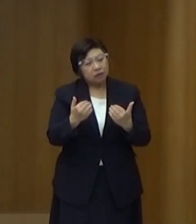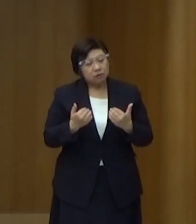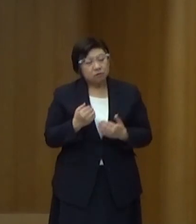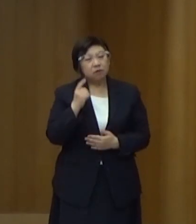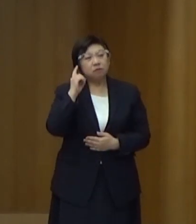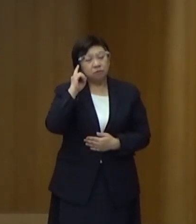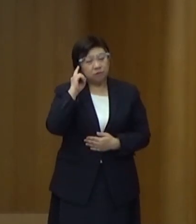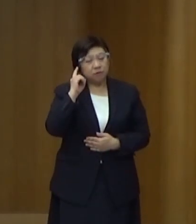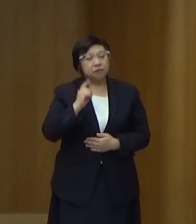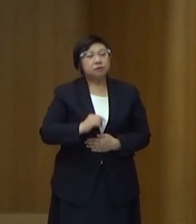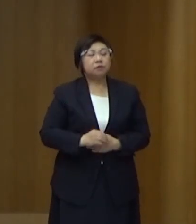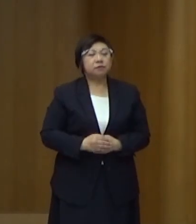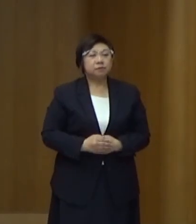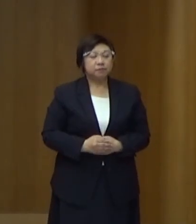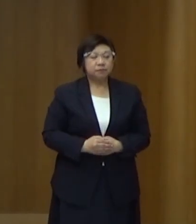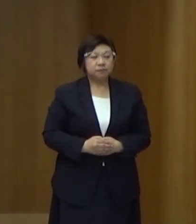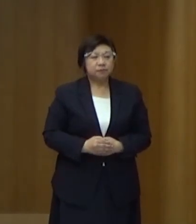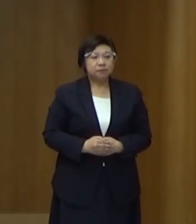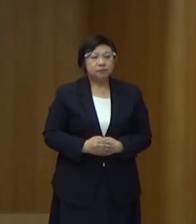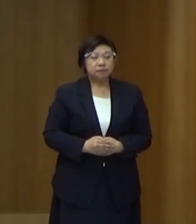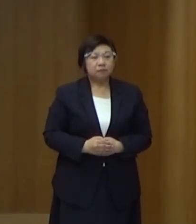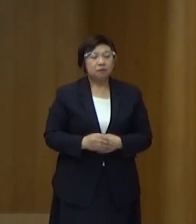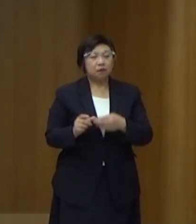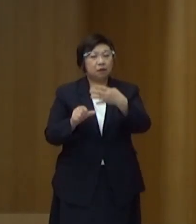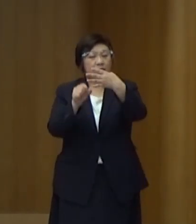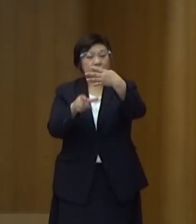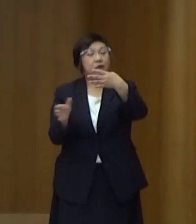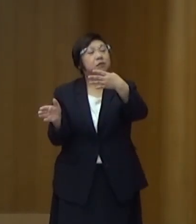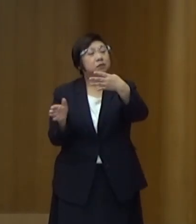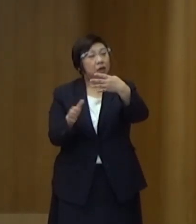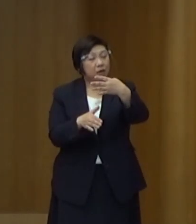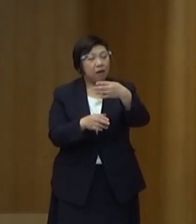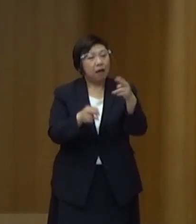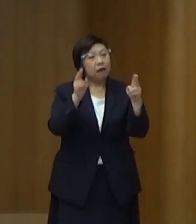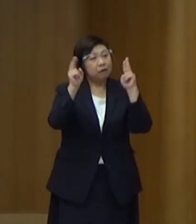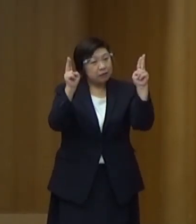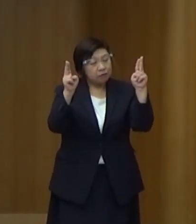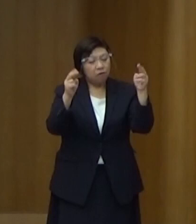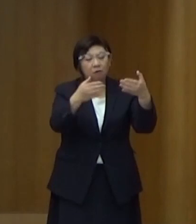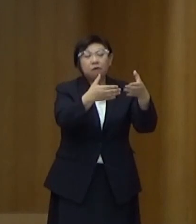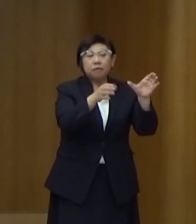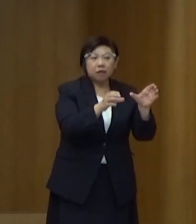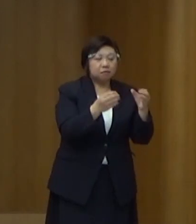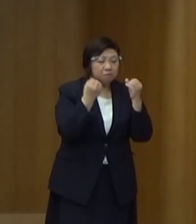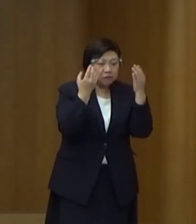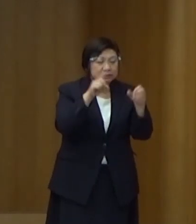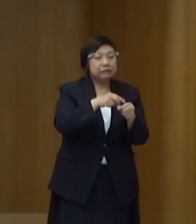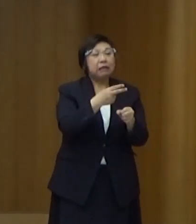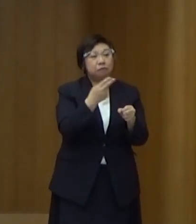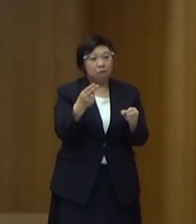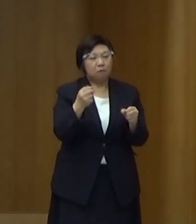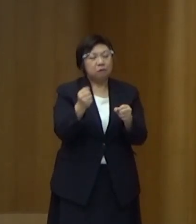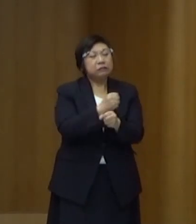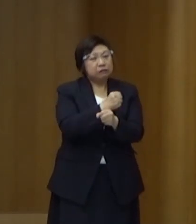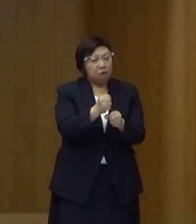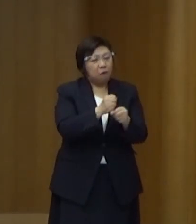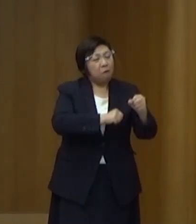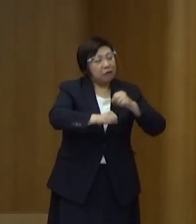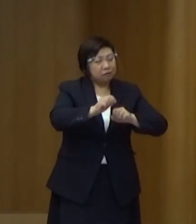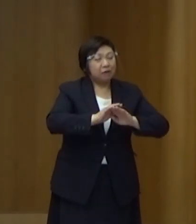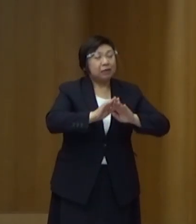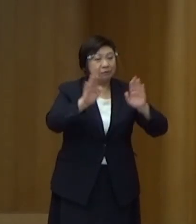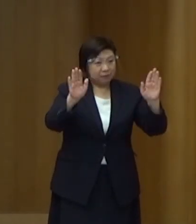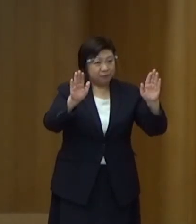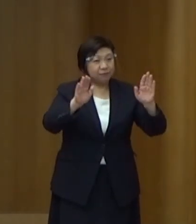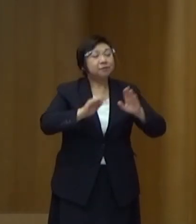。そして4月からは企業団体なども新年度の事業活動が始まるわけであり